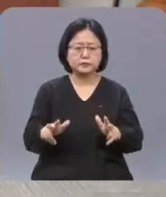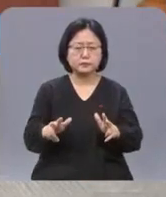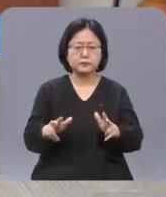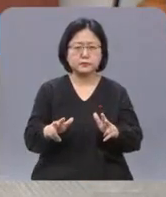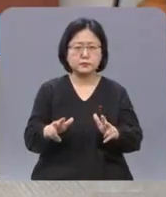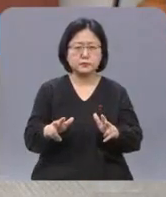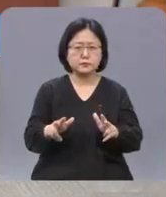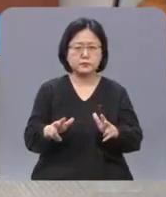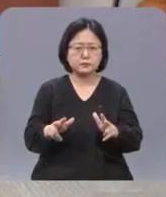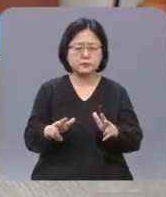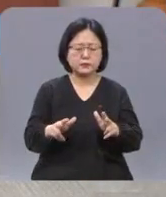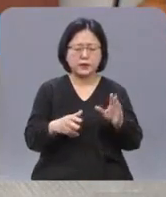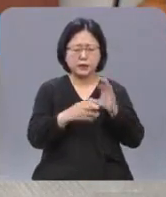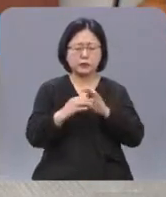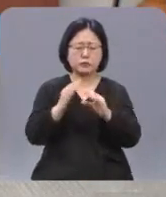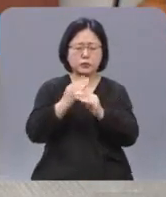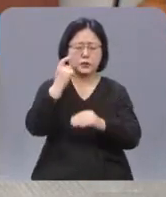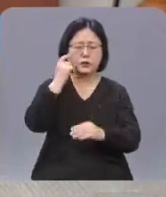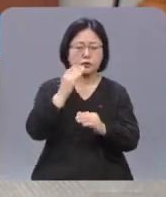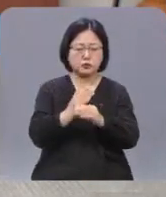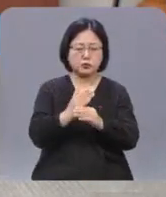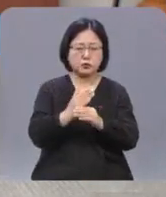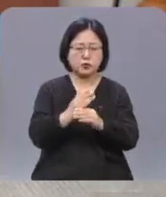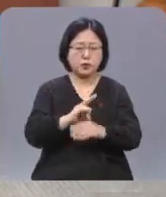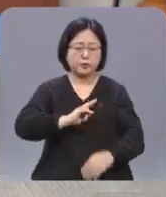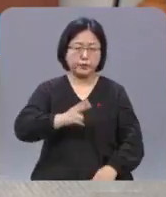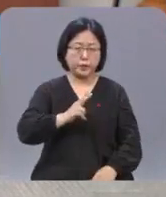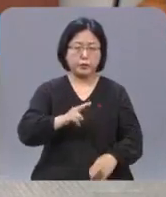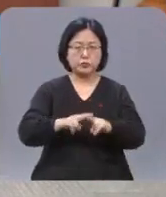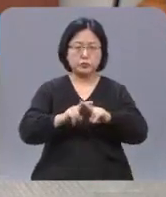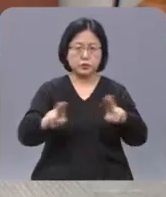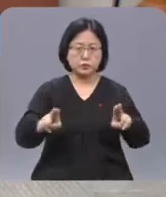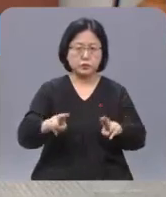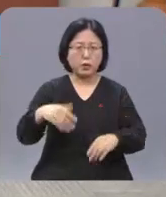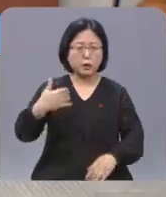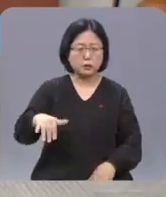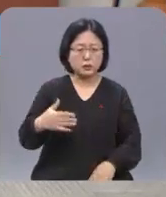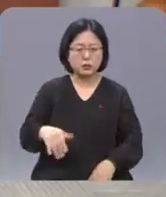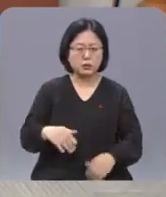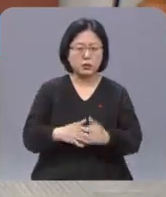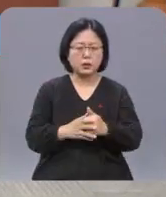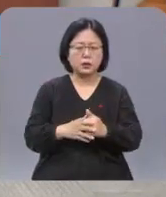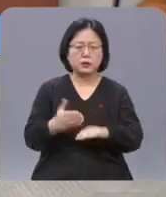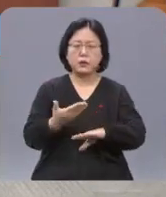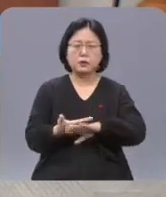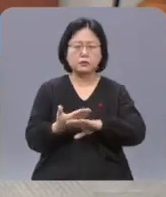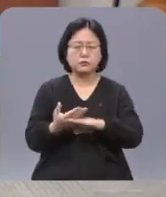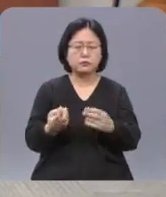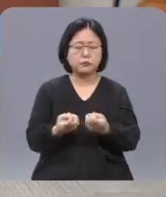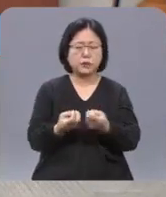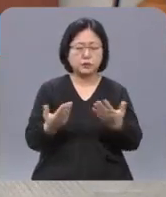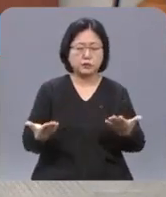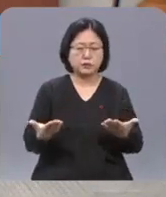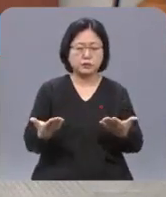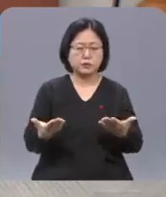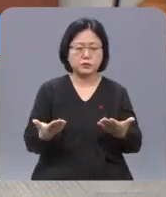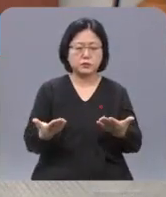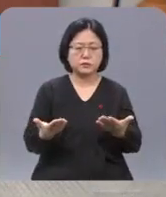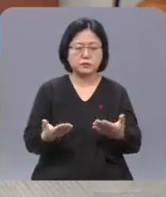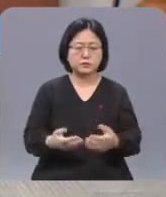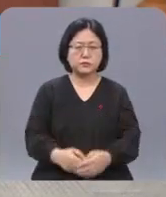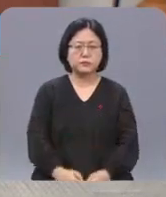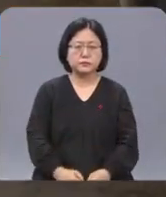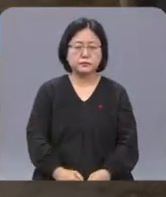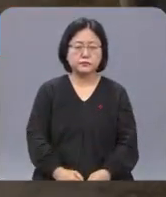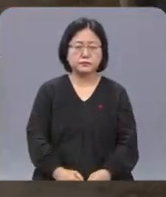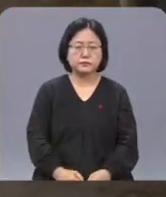왔다라고 생각을 하고요 마찬가지로 면허취소도 하지 않는다면 실은 달리 지금 취할 수 있는 방법은